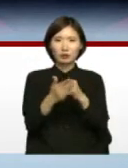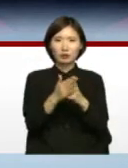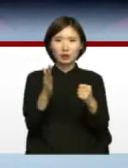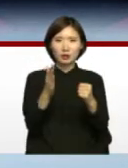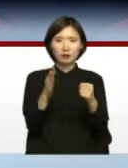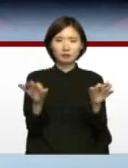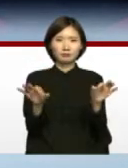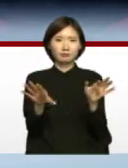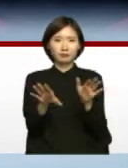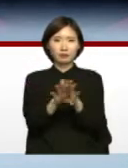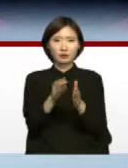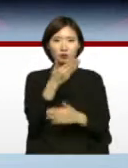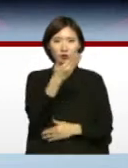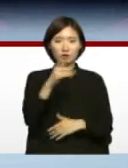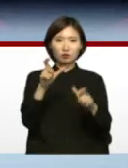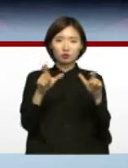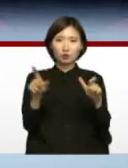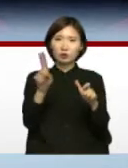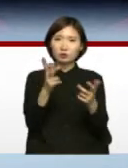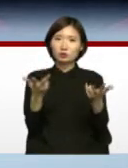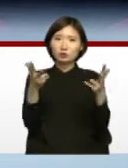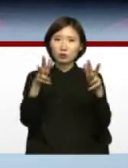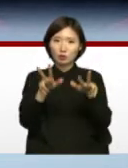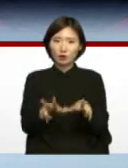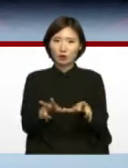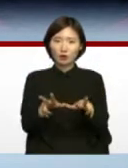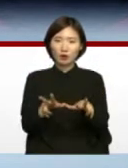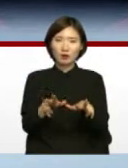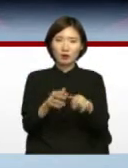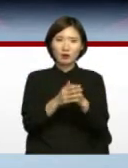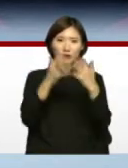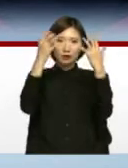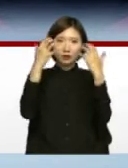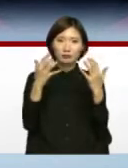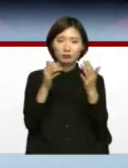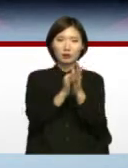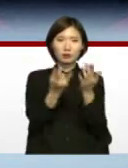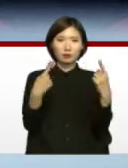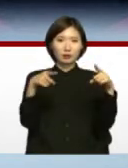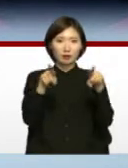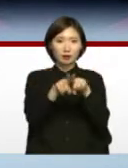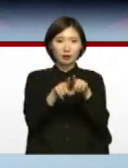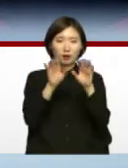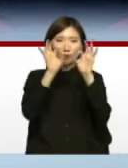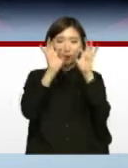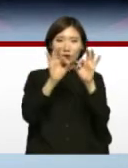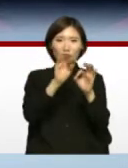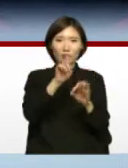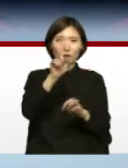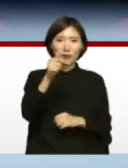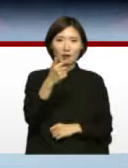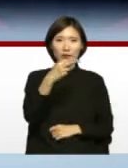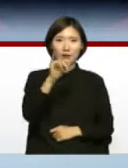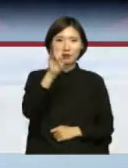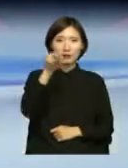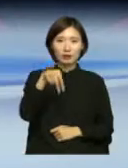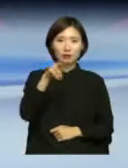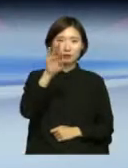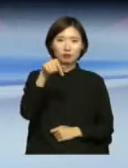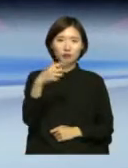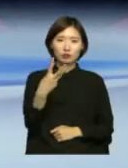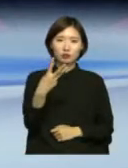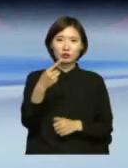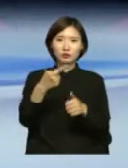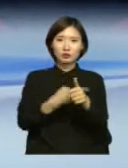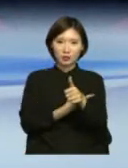그리고 의한 도심 공원에서 는 한 여름밤 가족들이 함께 모여 반딧불이를 자연으로 돌려 보냈습니다 엄